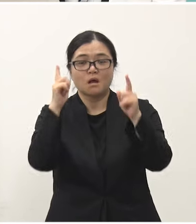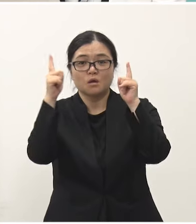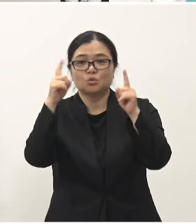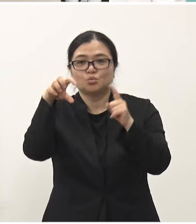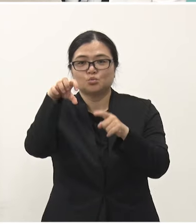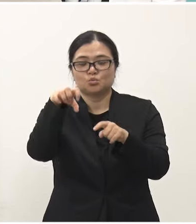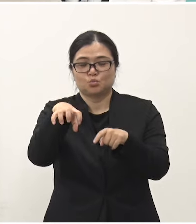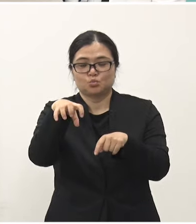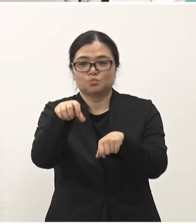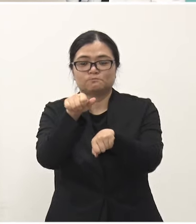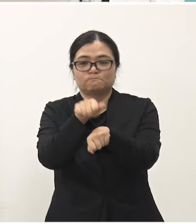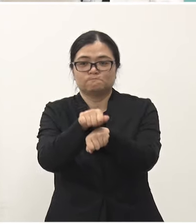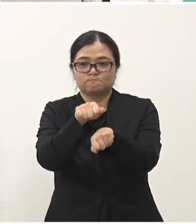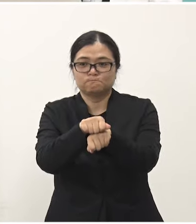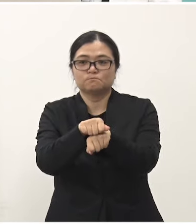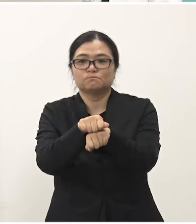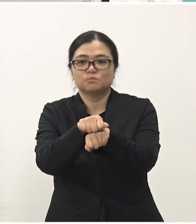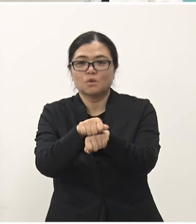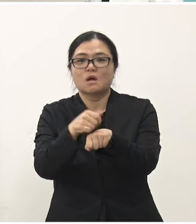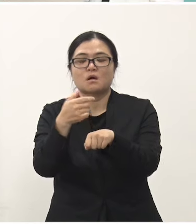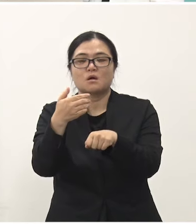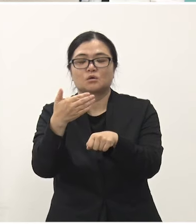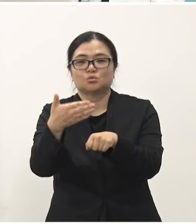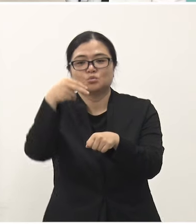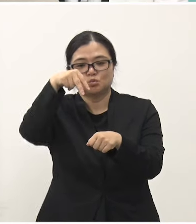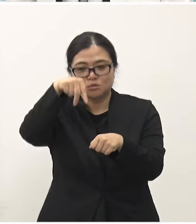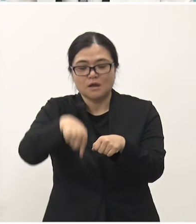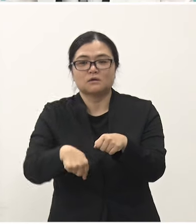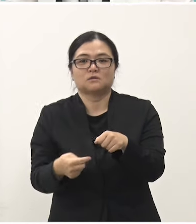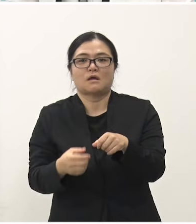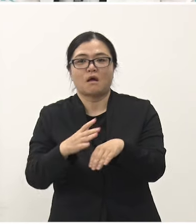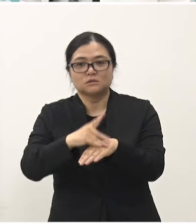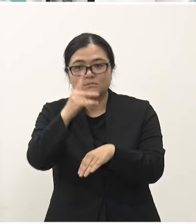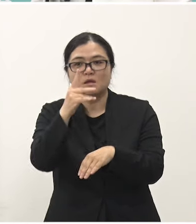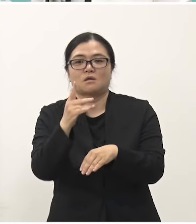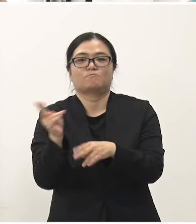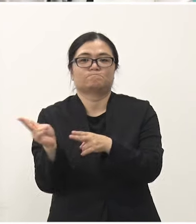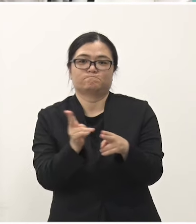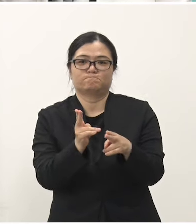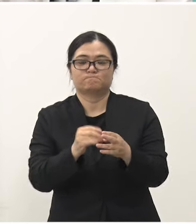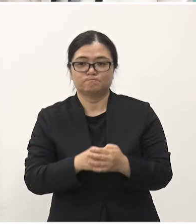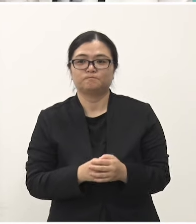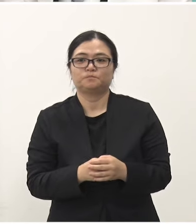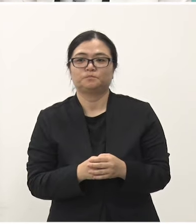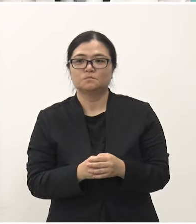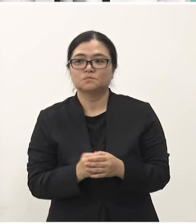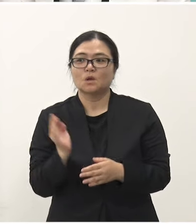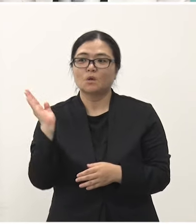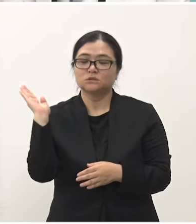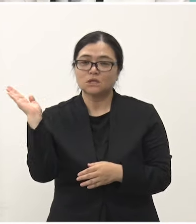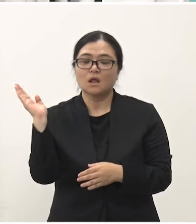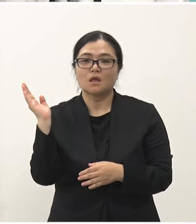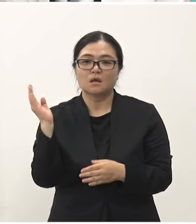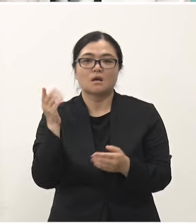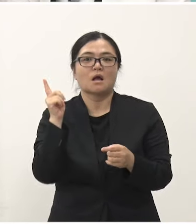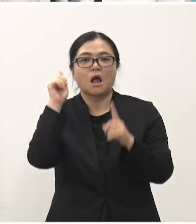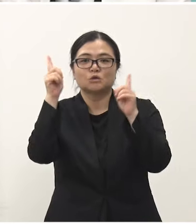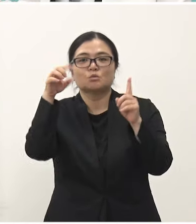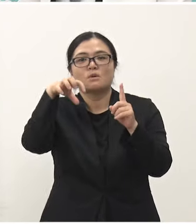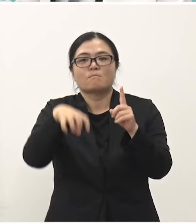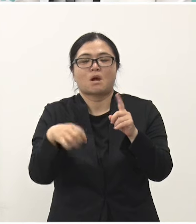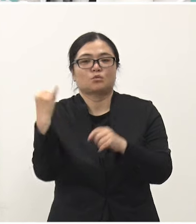する屋内遊び場の整備は区として初となりますえこちらが屋内遊び場のイメージ図に